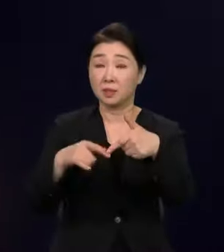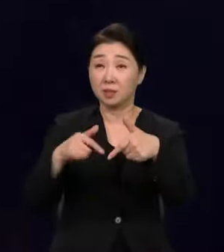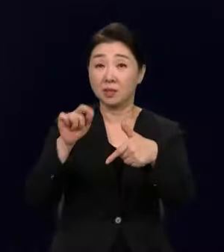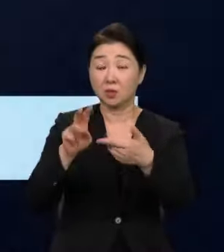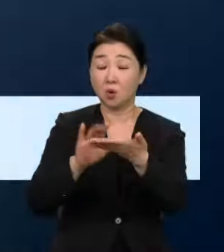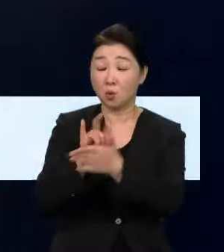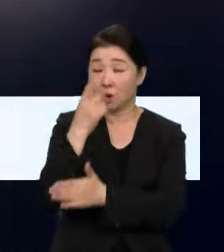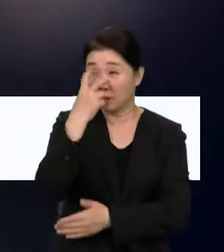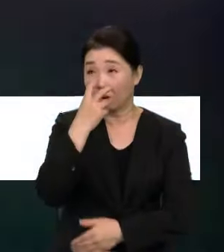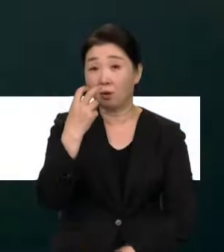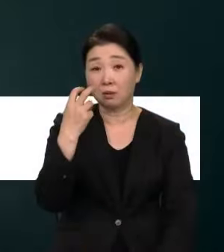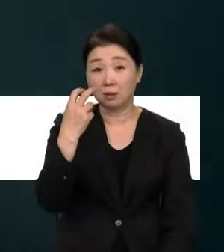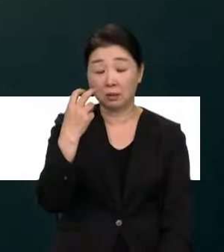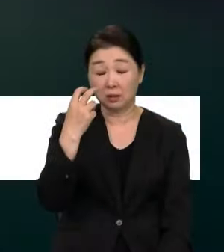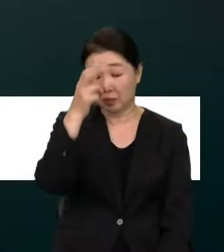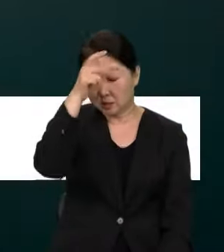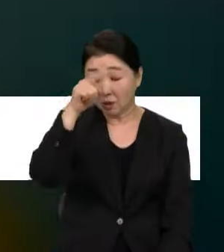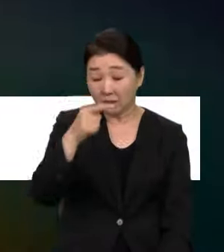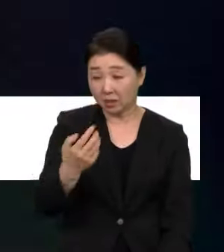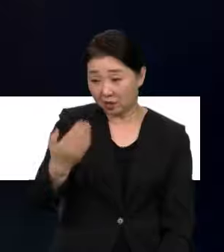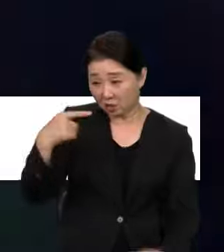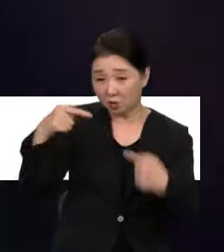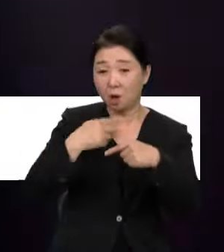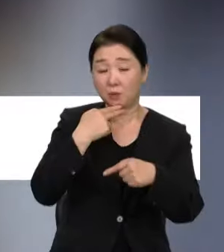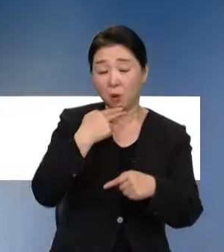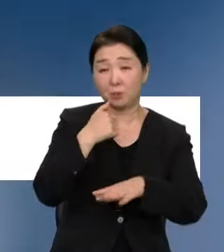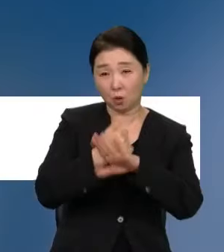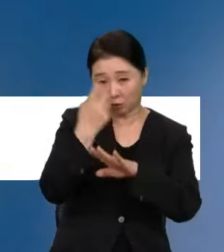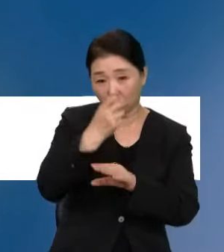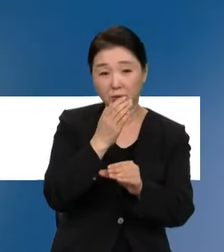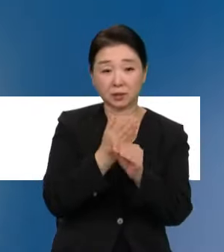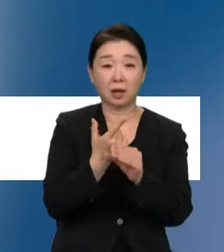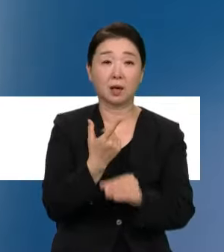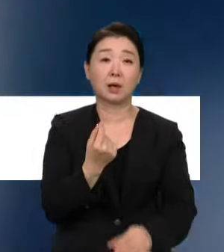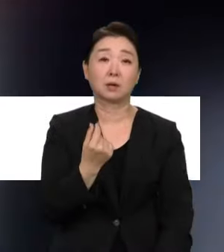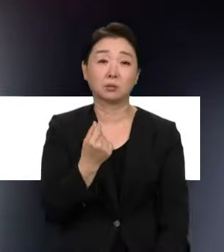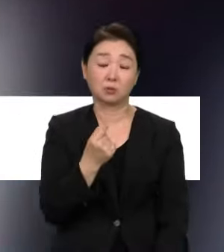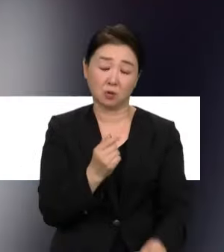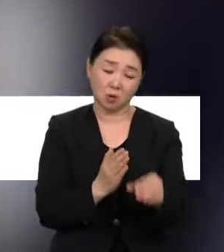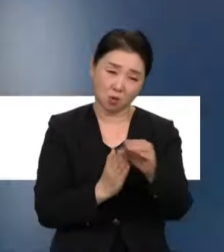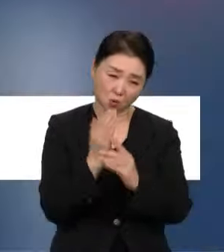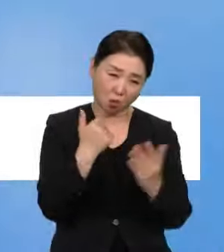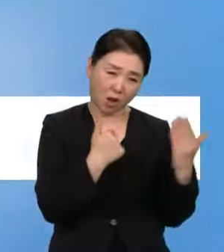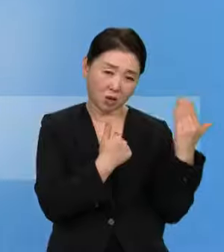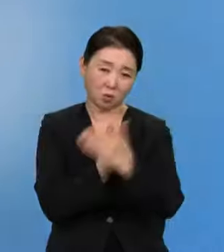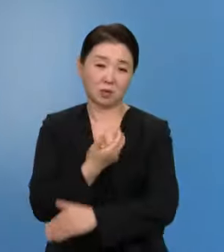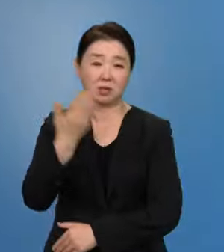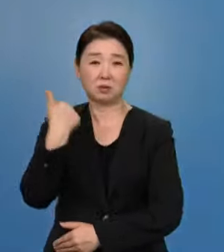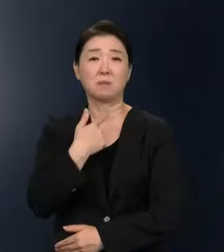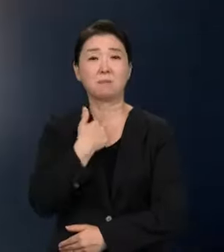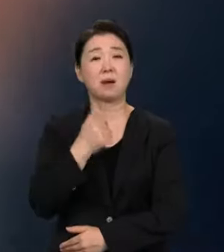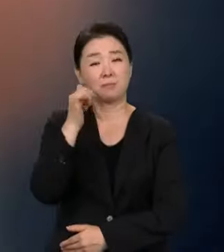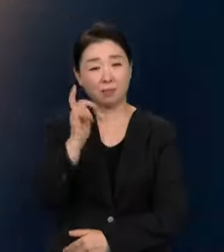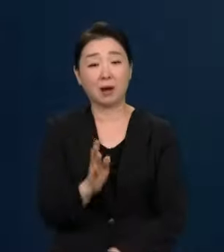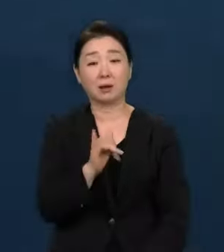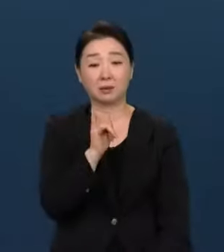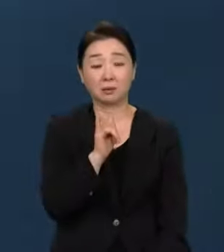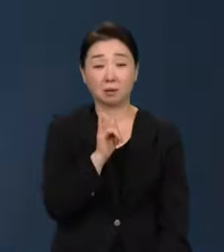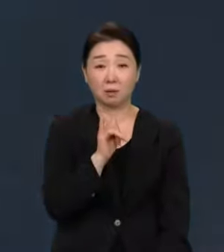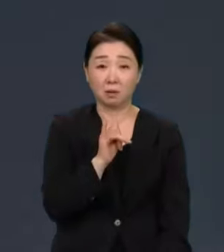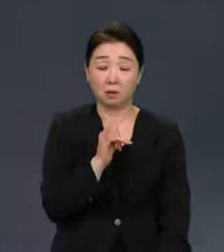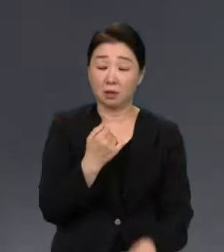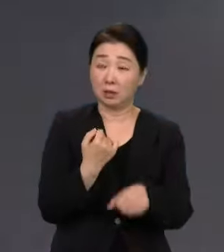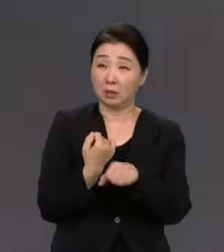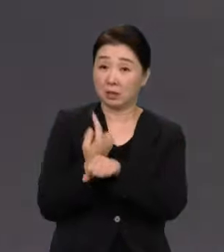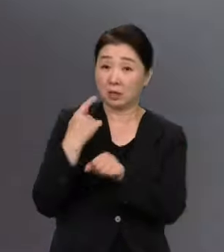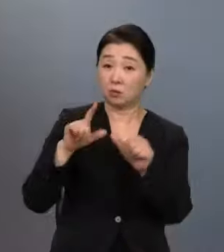인천공항경찰은 사전 협의가 전혀 없었다며 내사에 들어갔습니다. 이런 과잉 경호는 이전에도 많았습니다. 지난해 5월엔